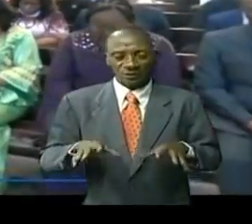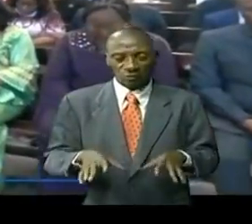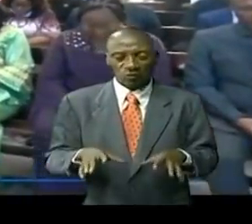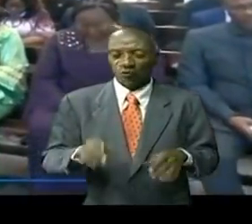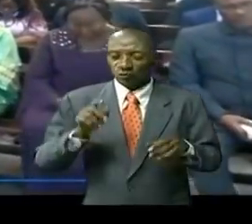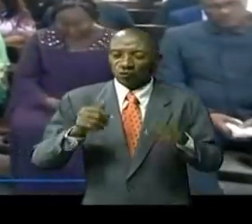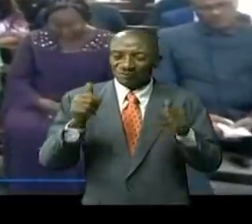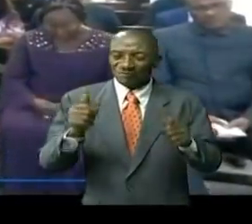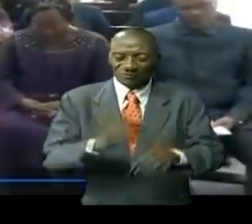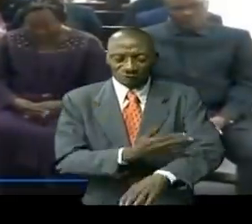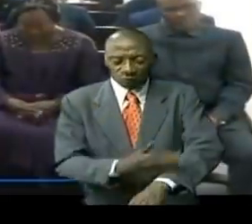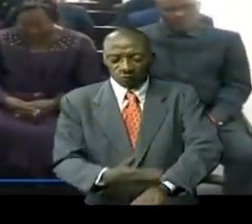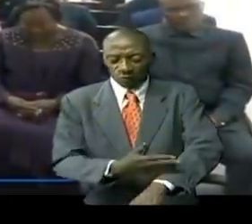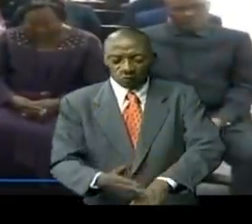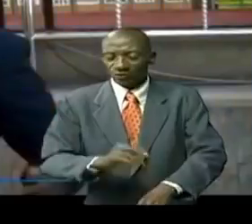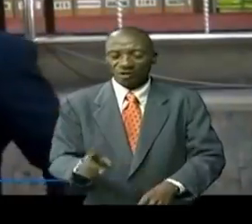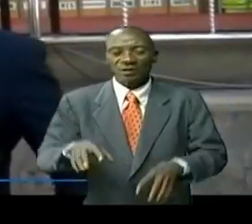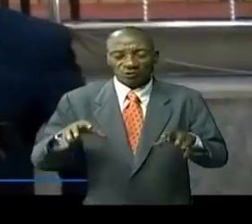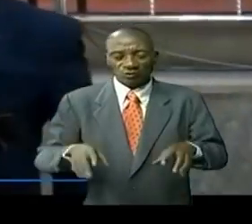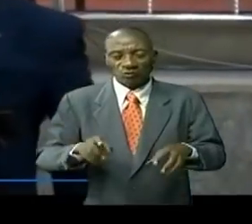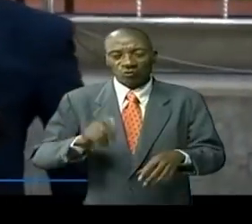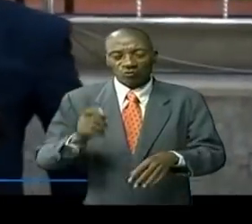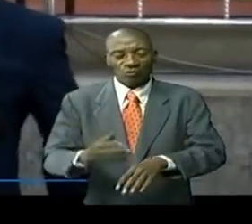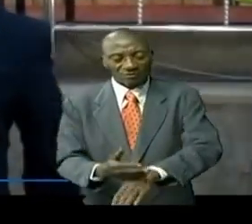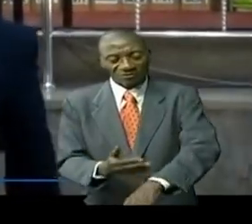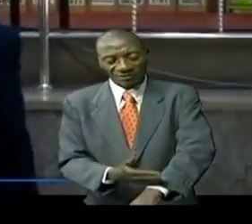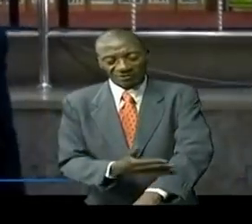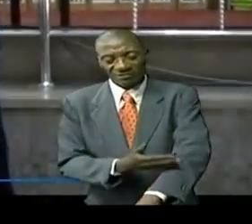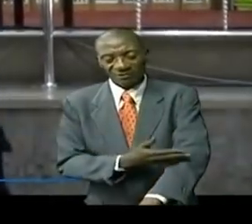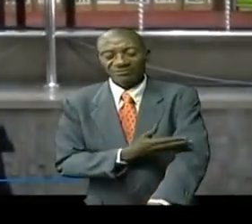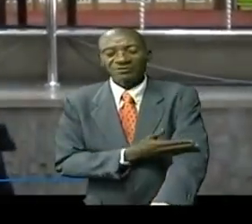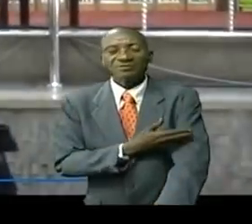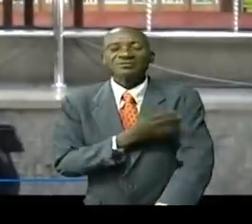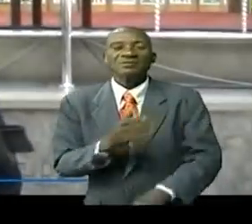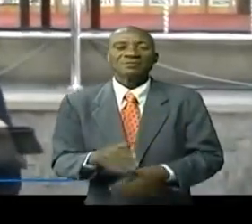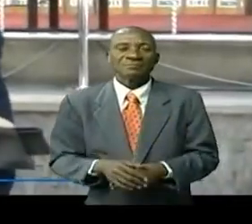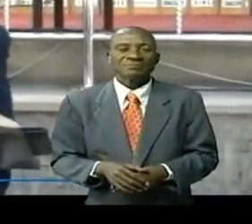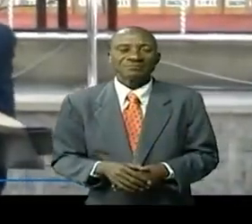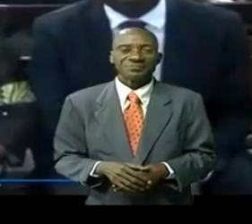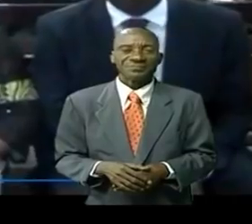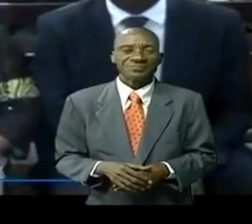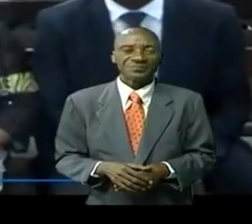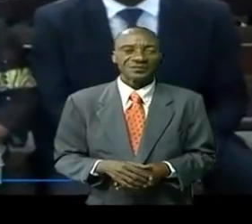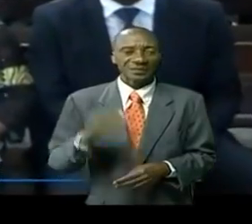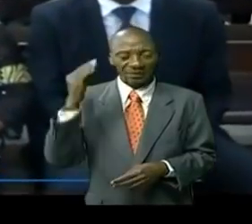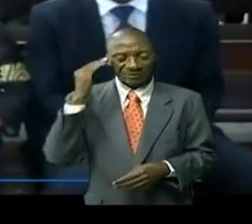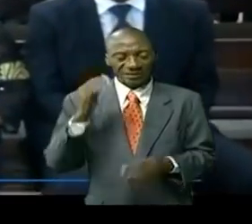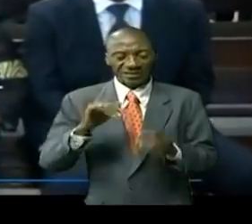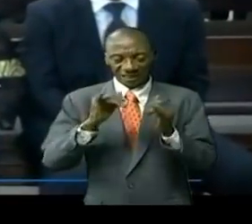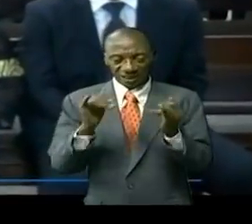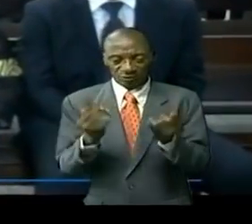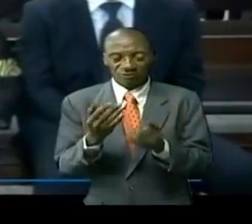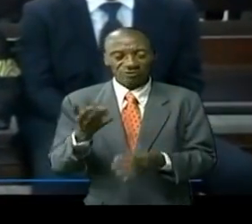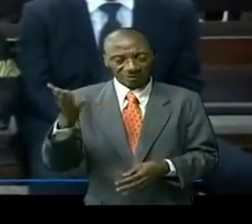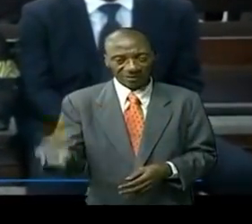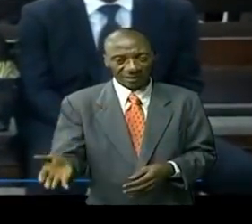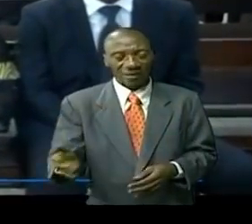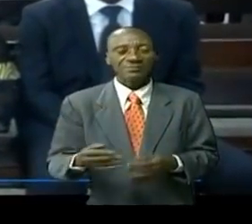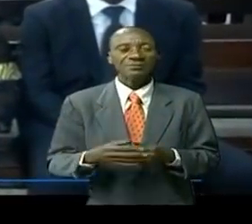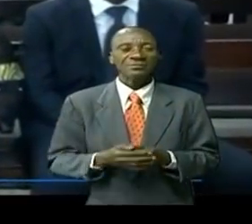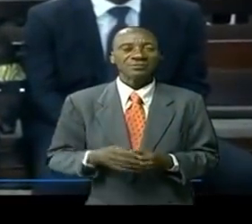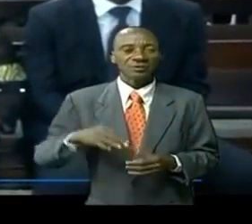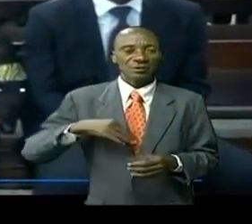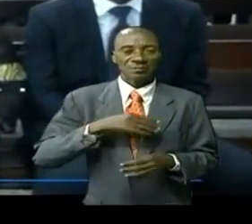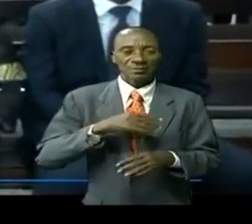personnalités politiques du pays ont pris part à ces cultes d'action des grâces, notamment le ministre de l'Industrie, Julien Paluku, quelques membres